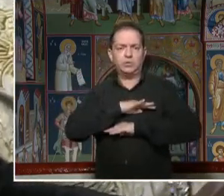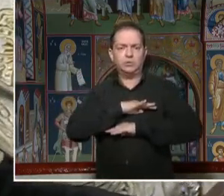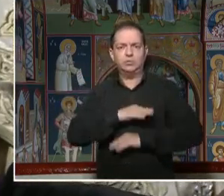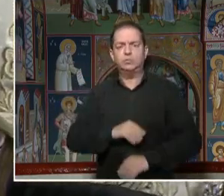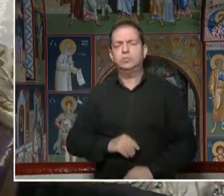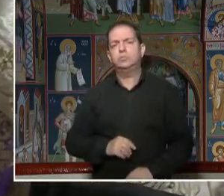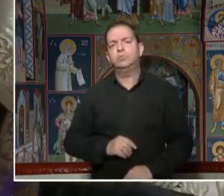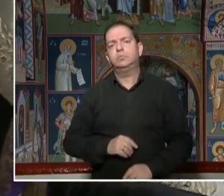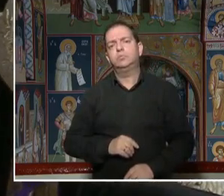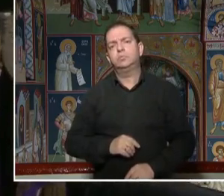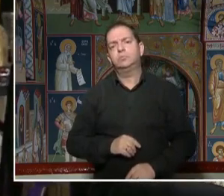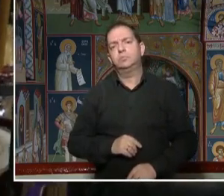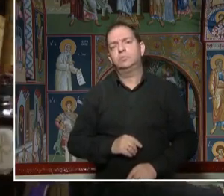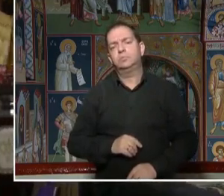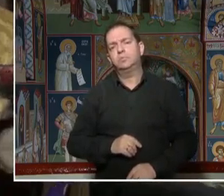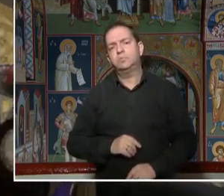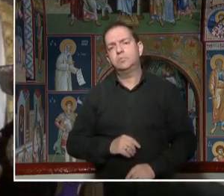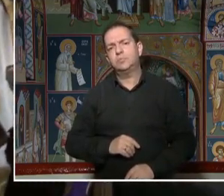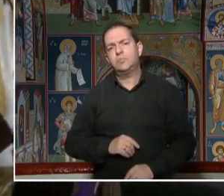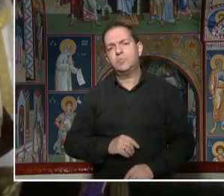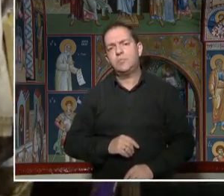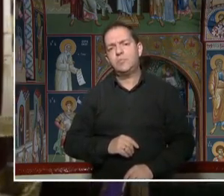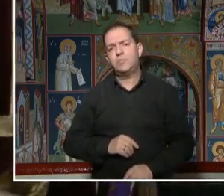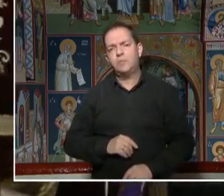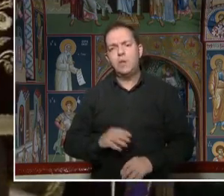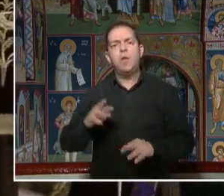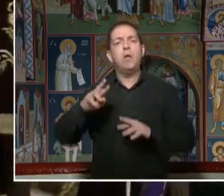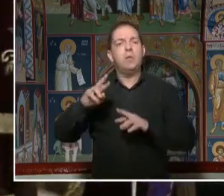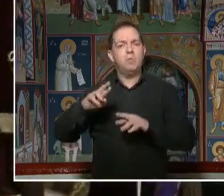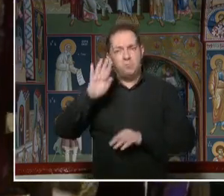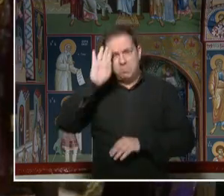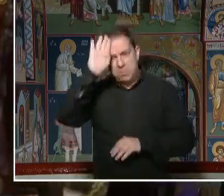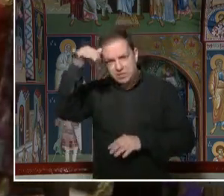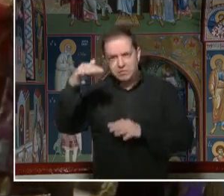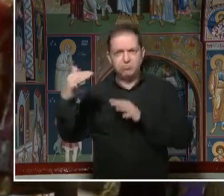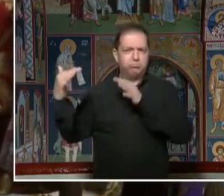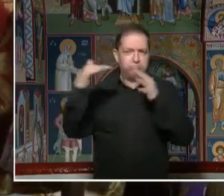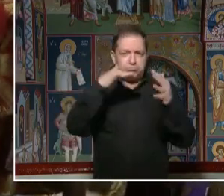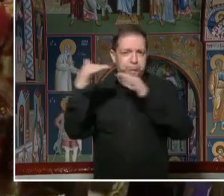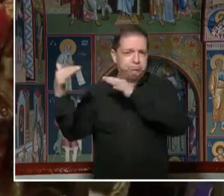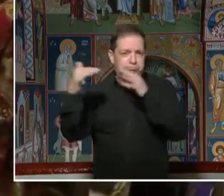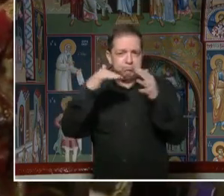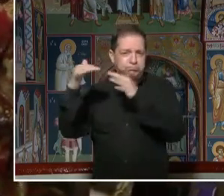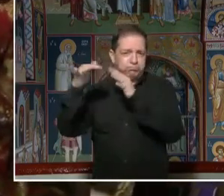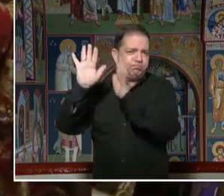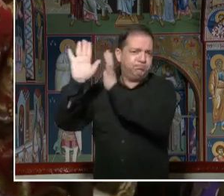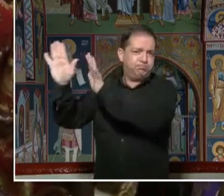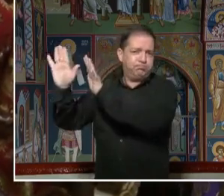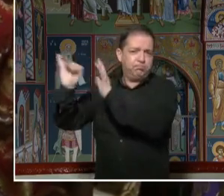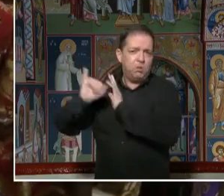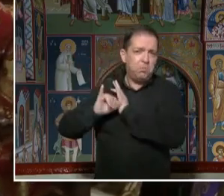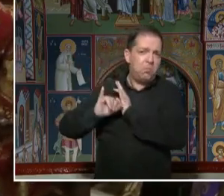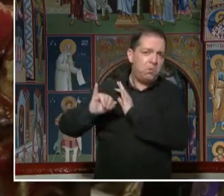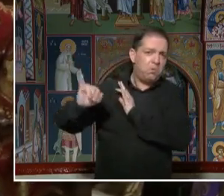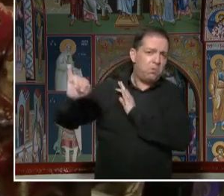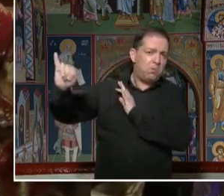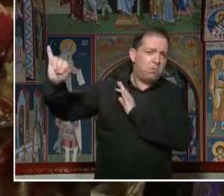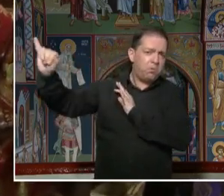Έτσι λοιπόν αυτός εξεστράτευσε εναντίον τους και βρίσκεται πολύ μακριά,